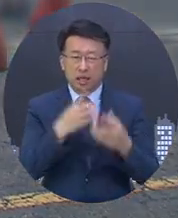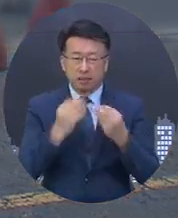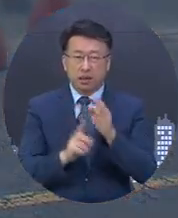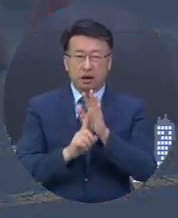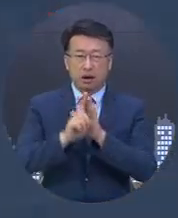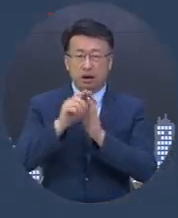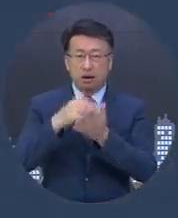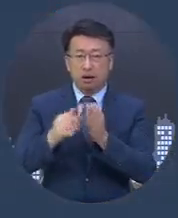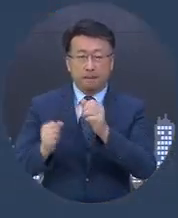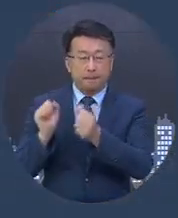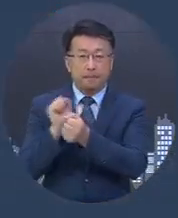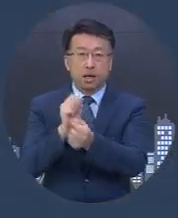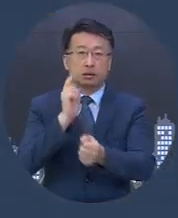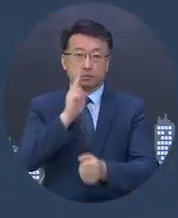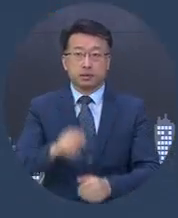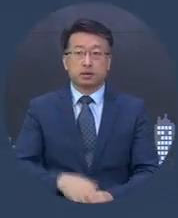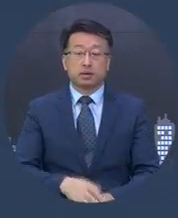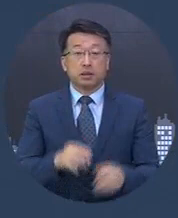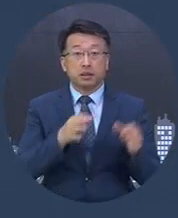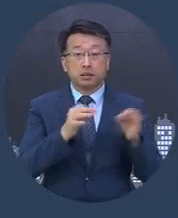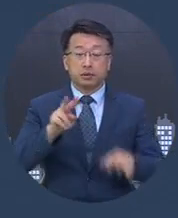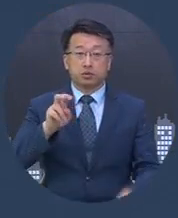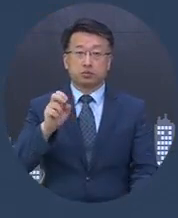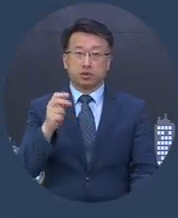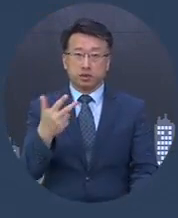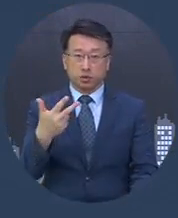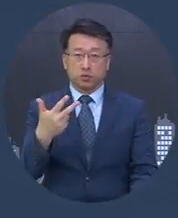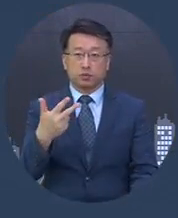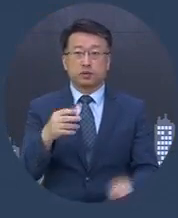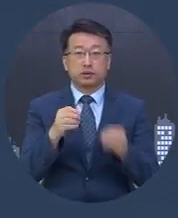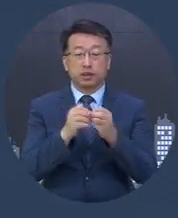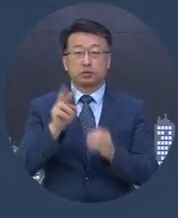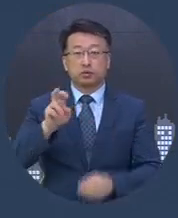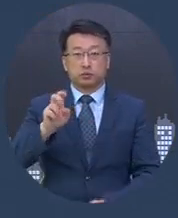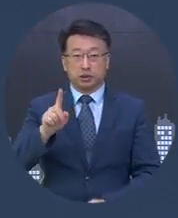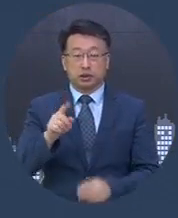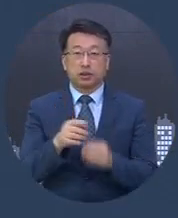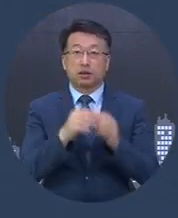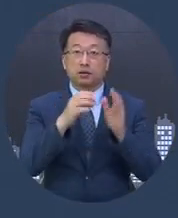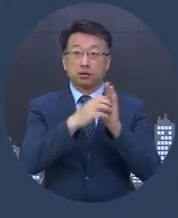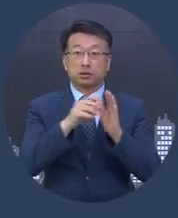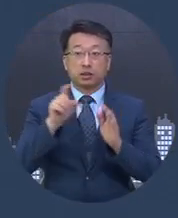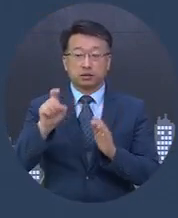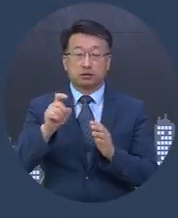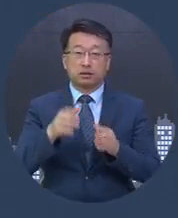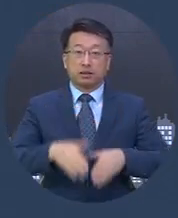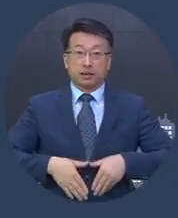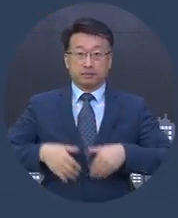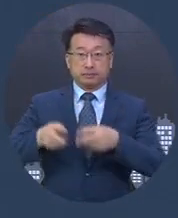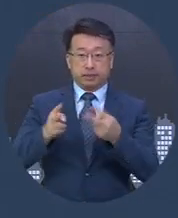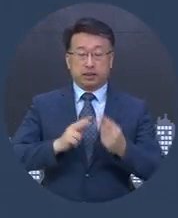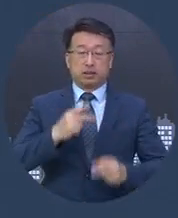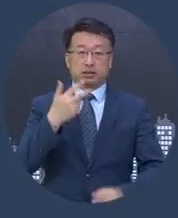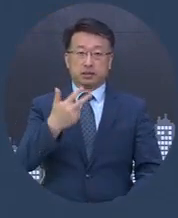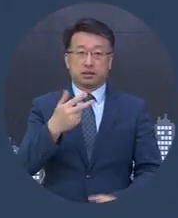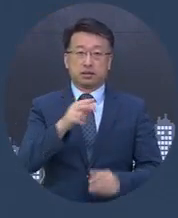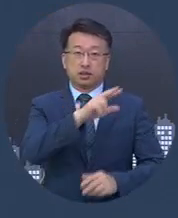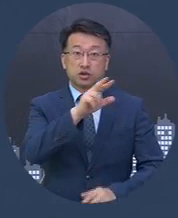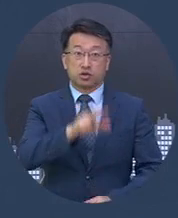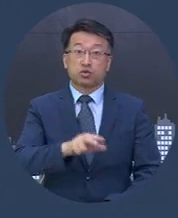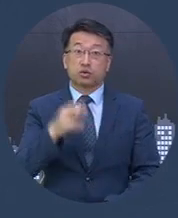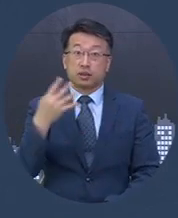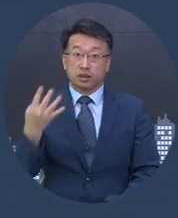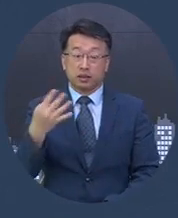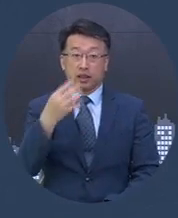발생입니다. 지역별로는 김해 27명, 창원 21명, 거제 10명, 남해 7명, 진주